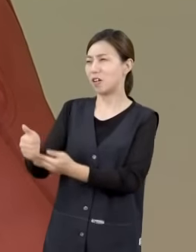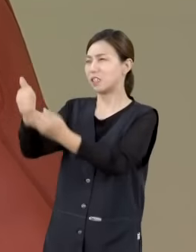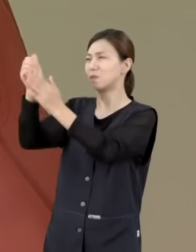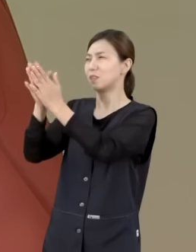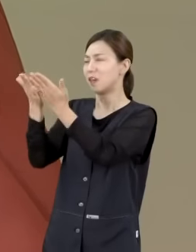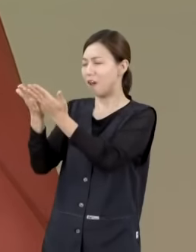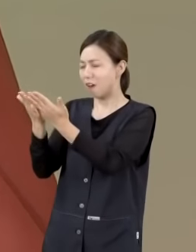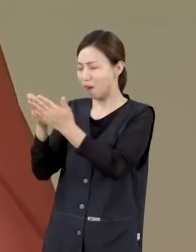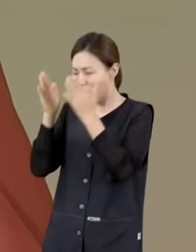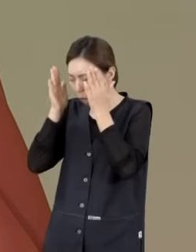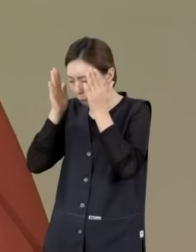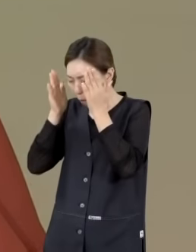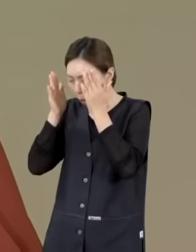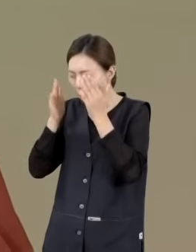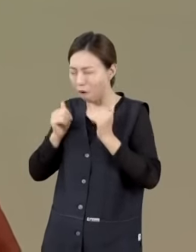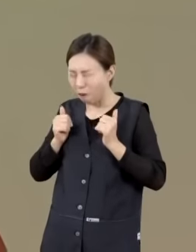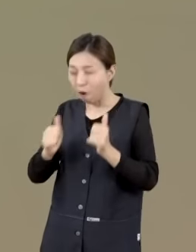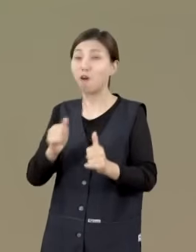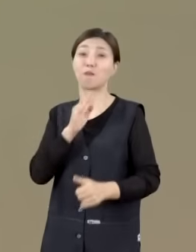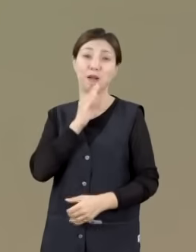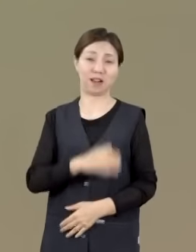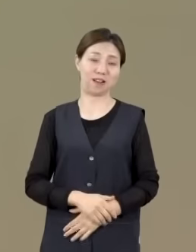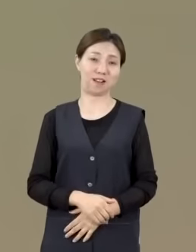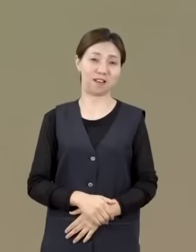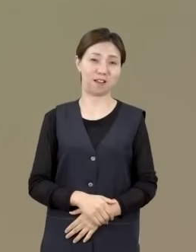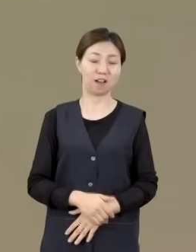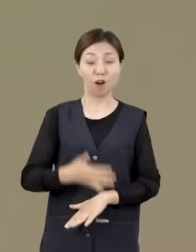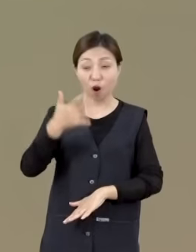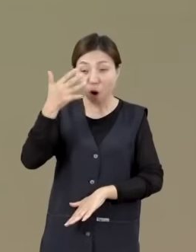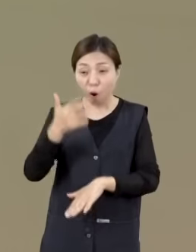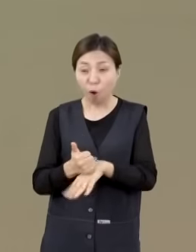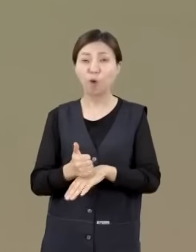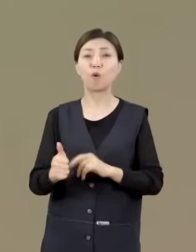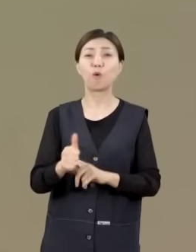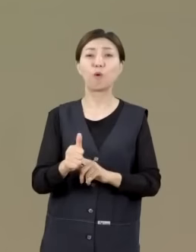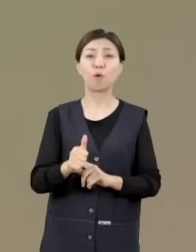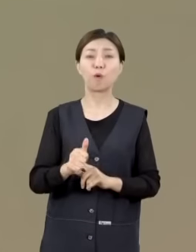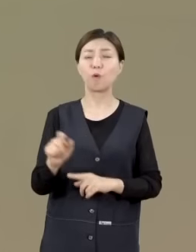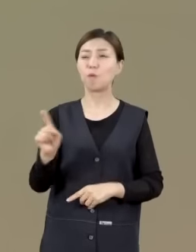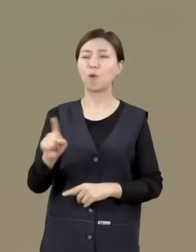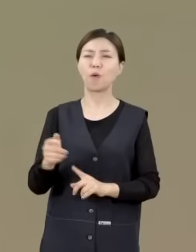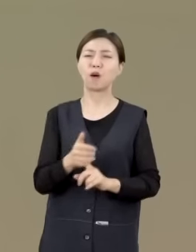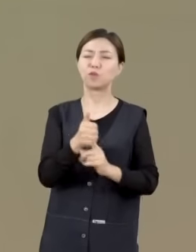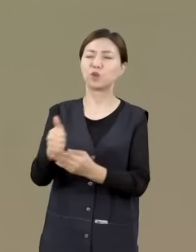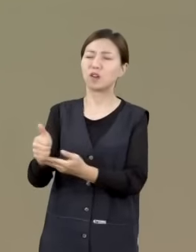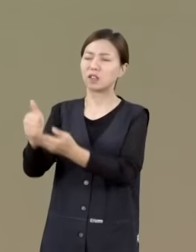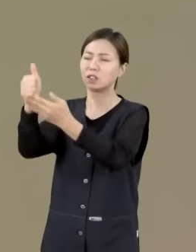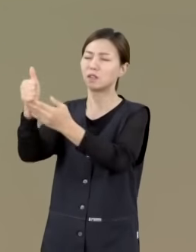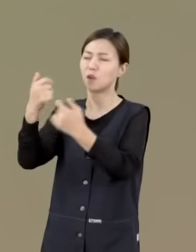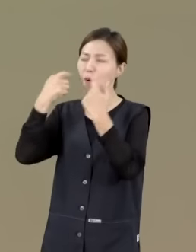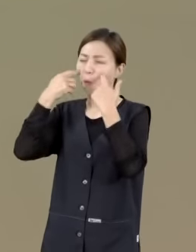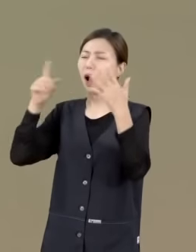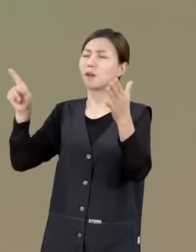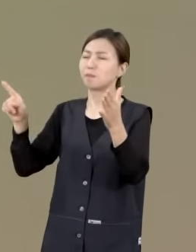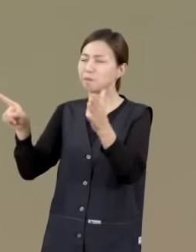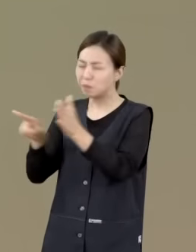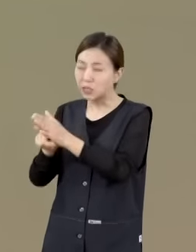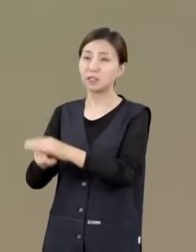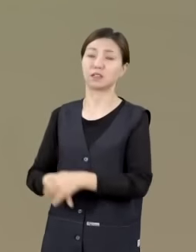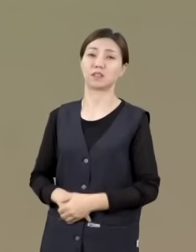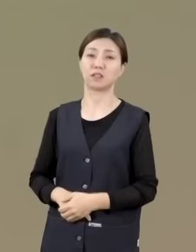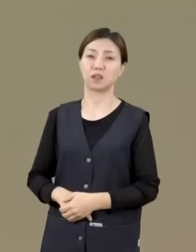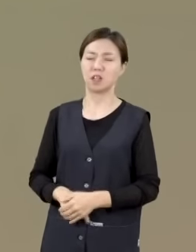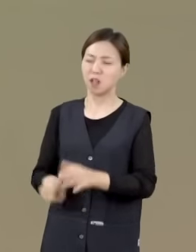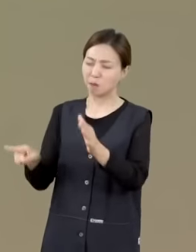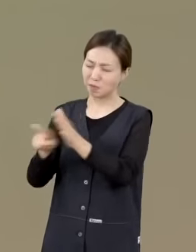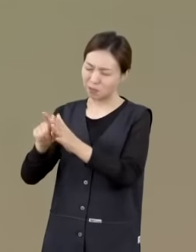대했어요 그러면서 부처님을 향한이 믿음의 마음이 더욱 깊어지고 확고해진